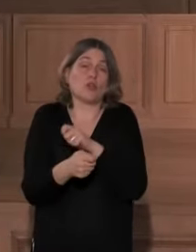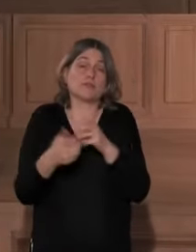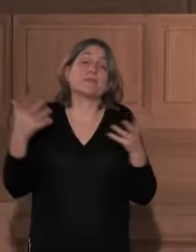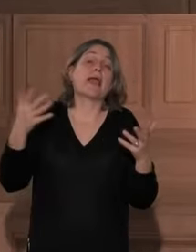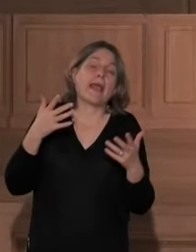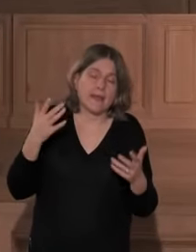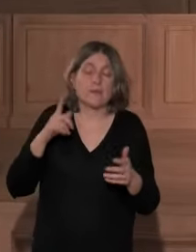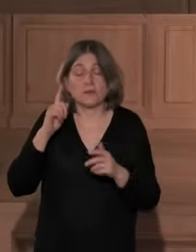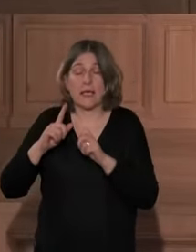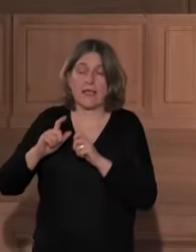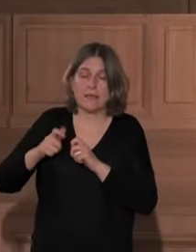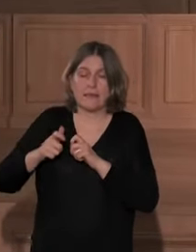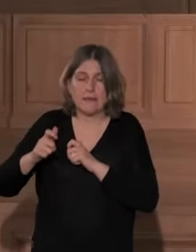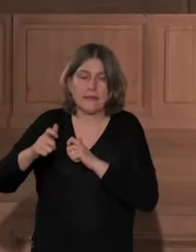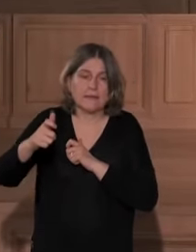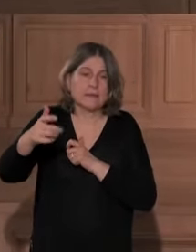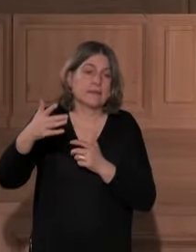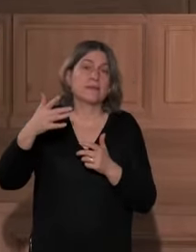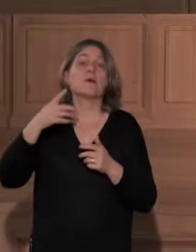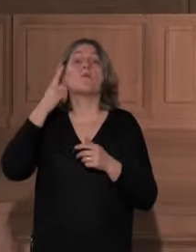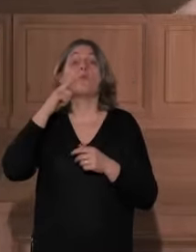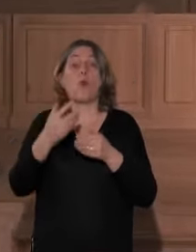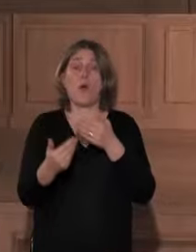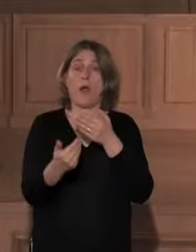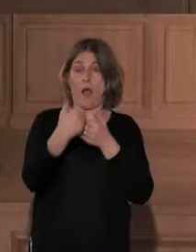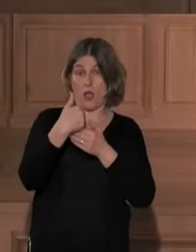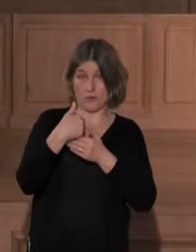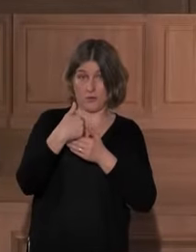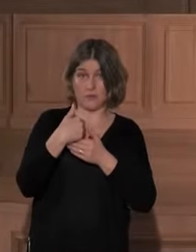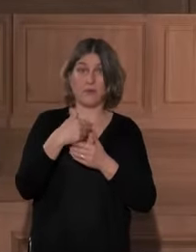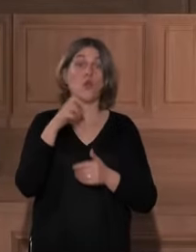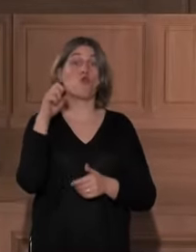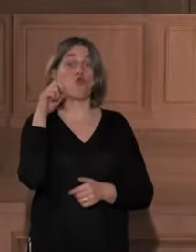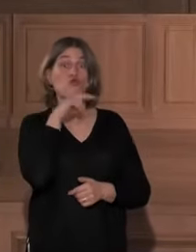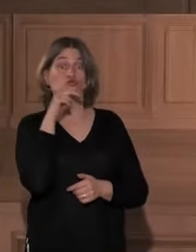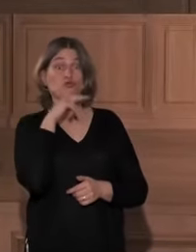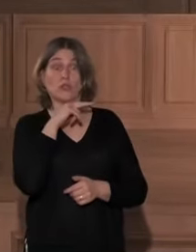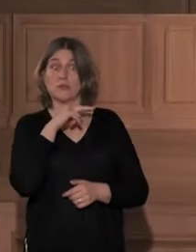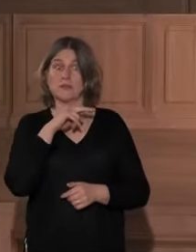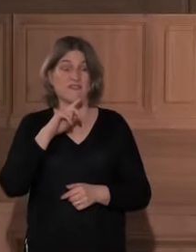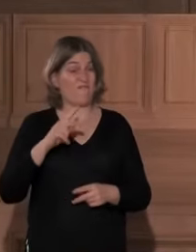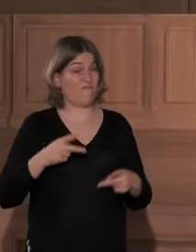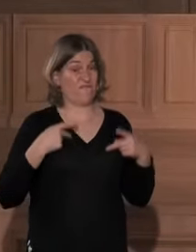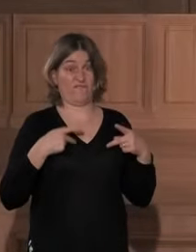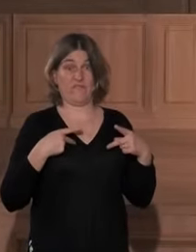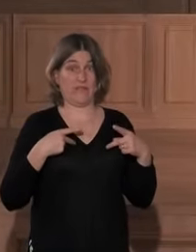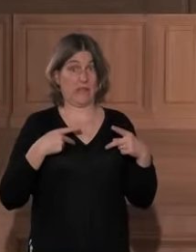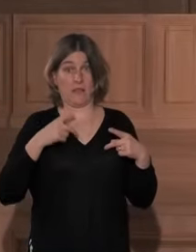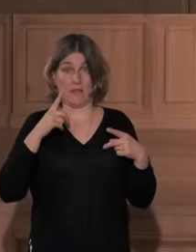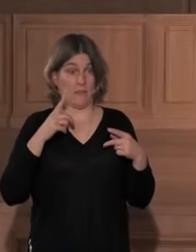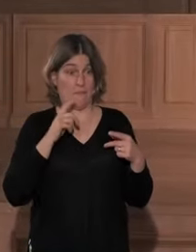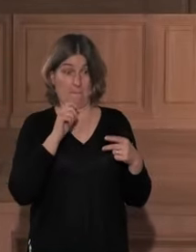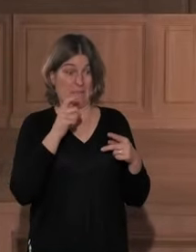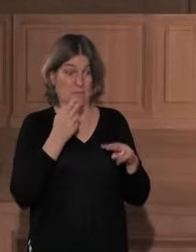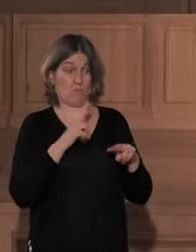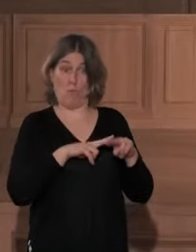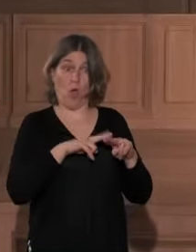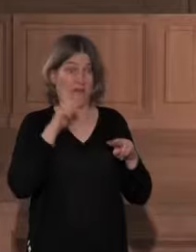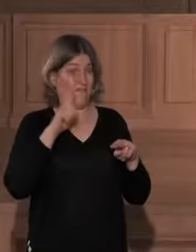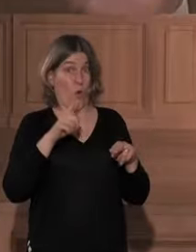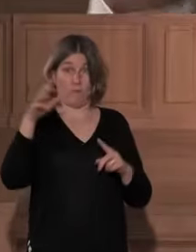aberrant, parce que vous rentrez au silence des justes, soit parce que c'est une urgence absolue, et donc vous rentrez au silence des justes parce que c'est une